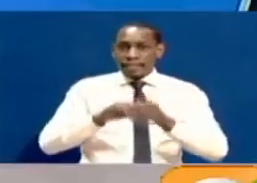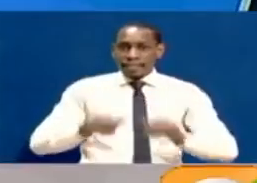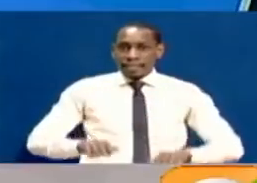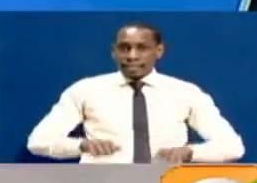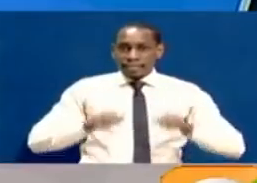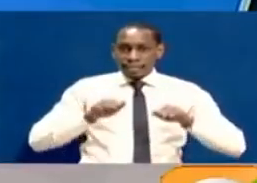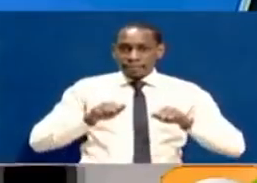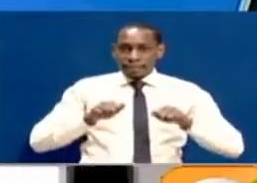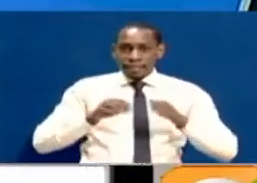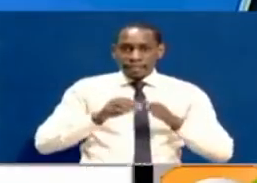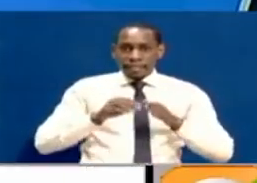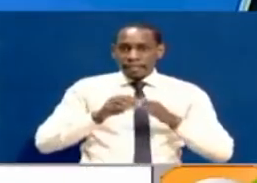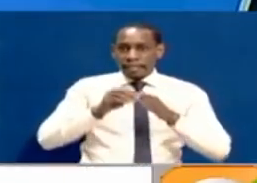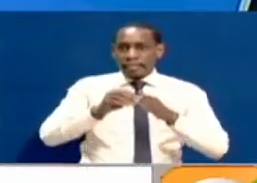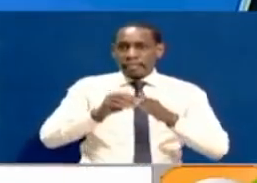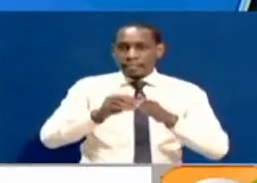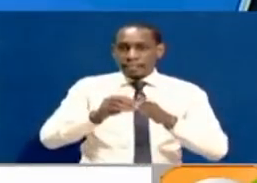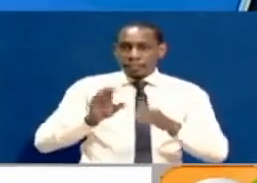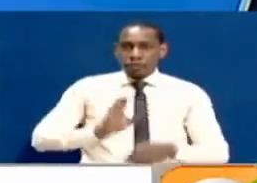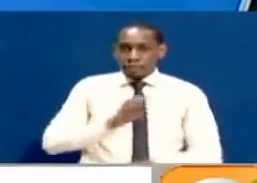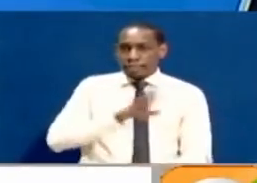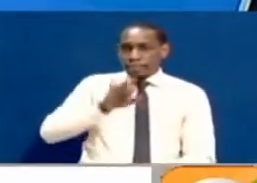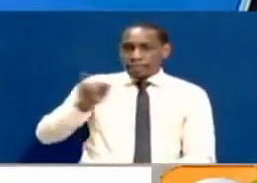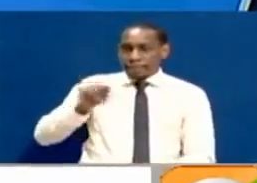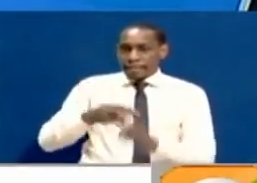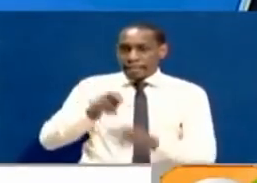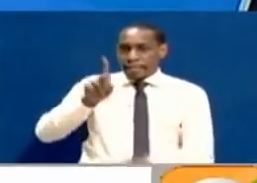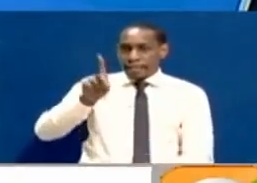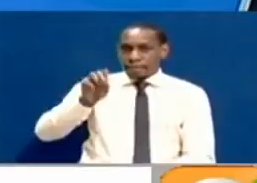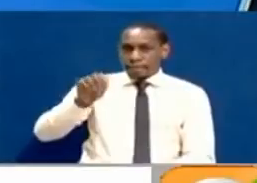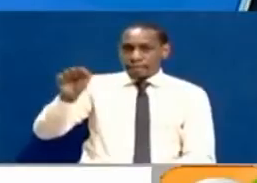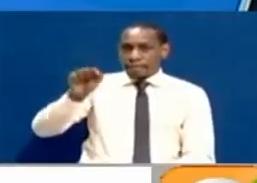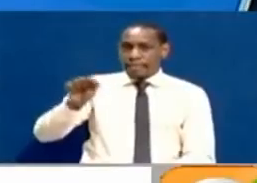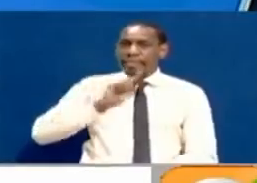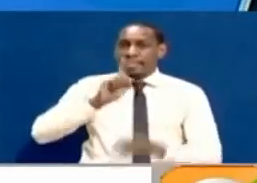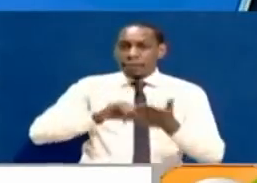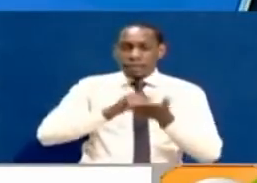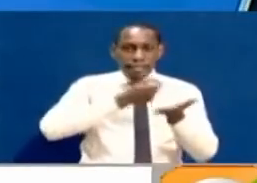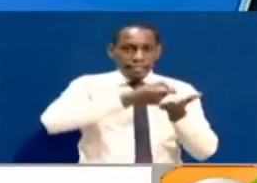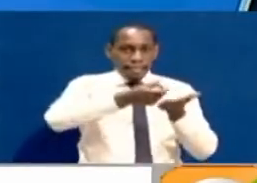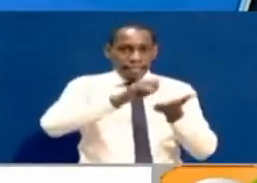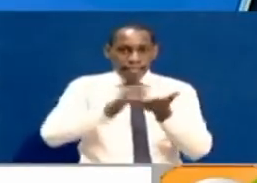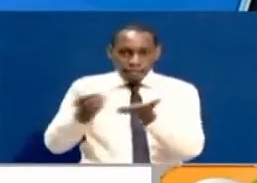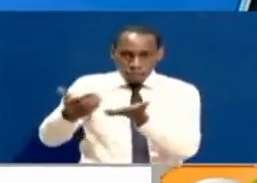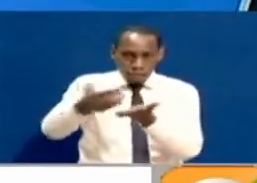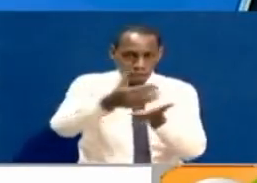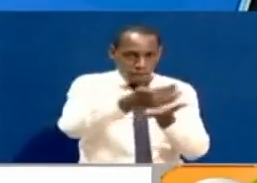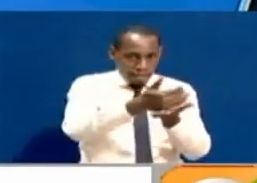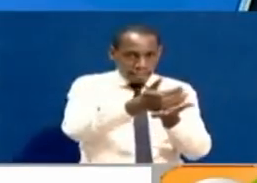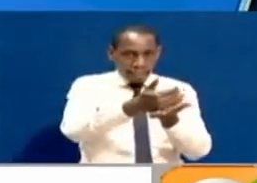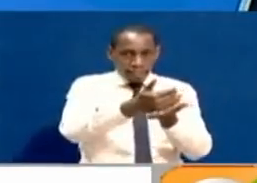Mwenyekiti wa kitaifa wa kamati simamizi ya mchakato wa BBI Dennis Waweru sasa amedokeza kwamba saini